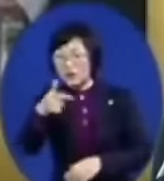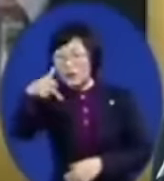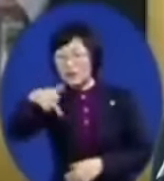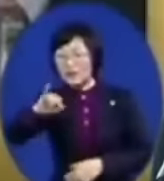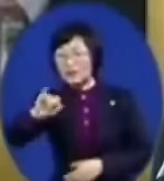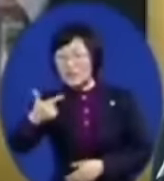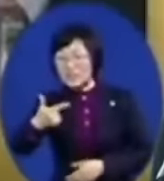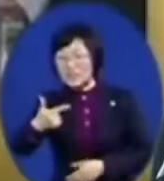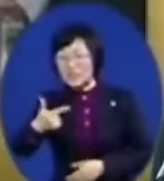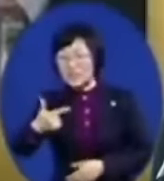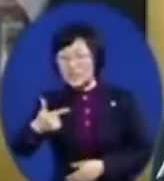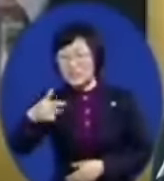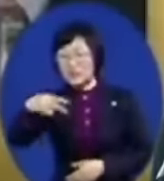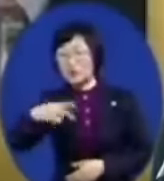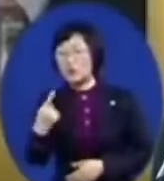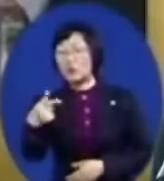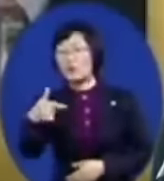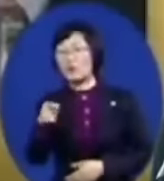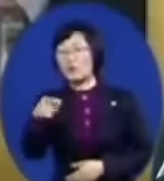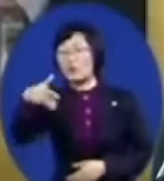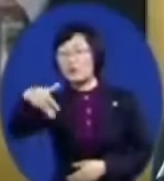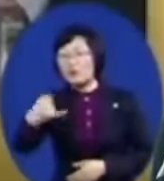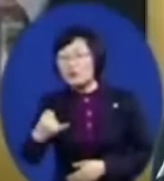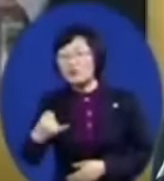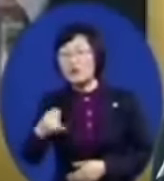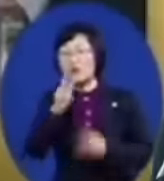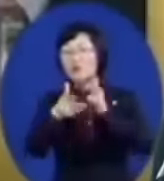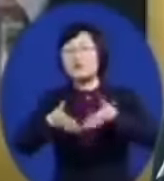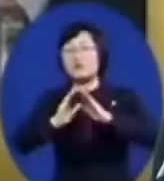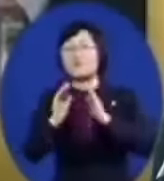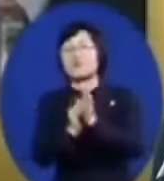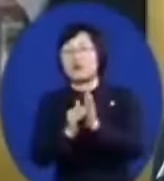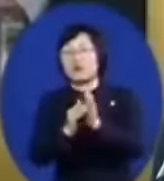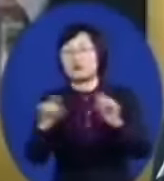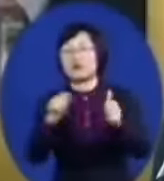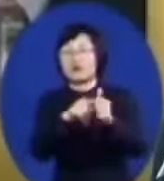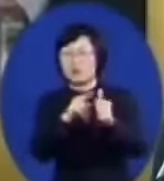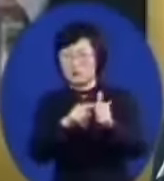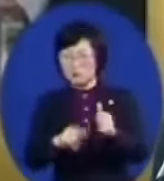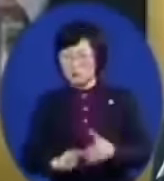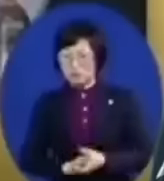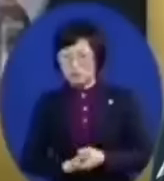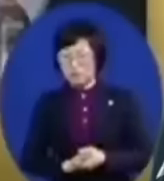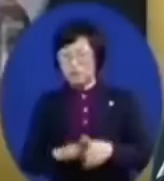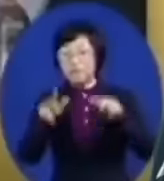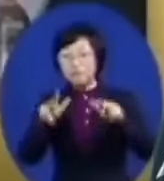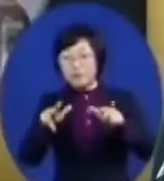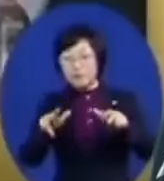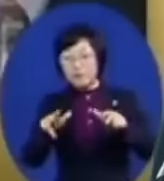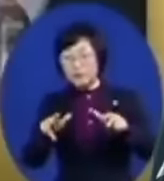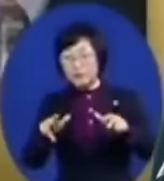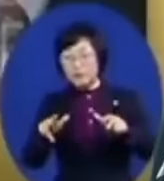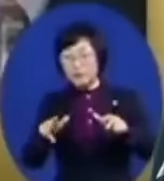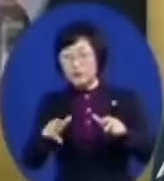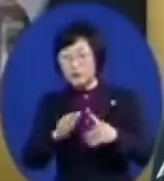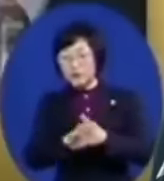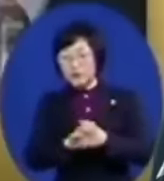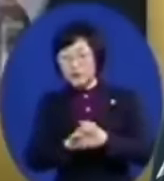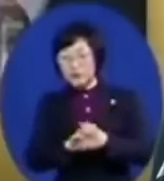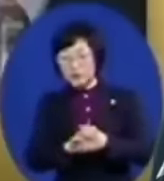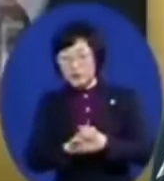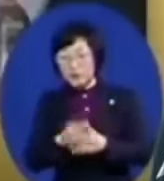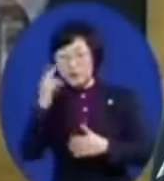도넛을 설립하여 크게 성공한 로젠버그인 것입니다. 덩킨 도넛. 현재 로젠버그의 덩킨